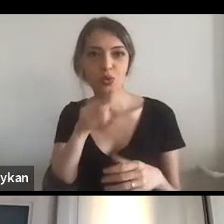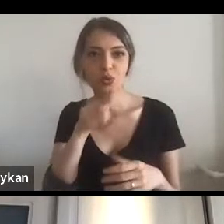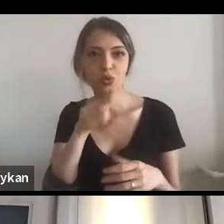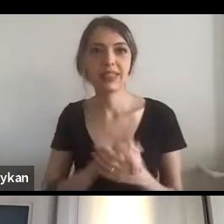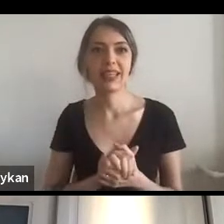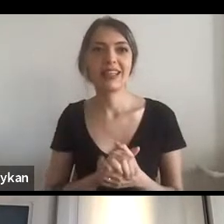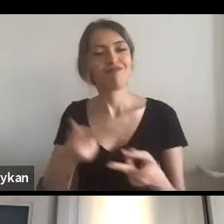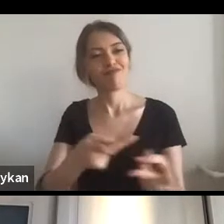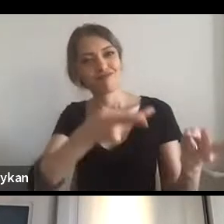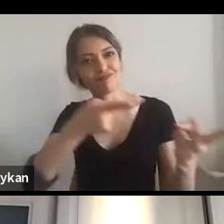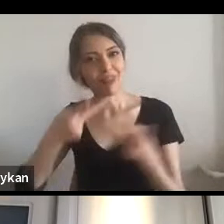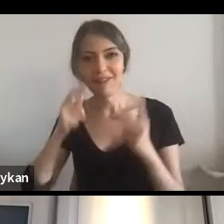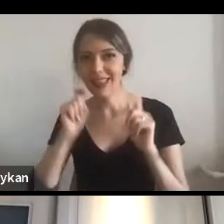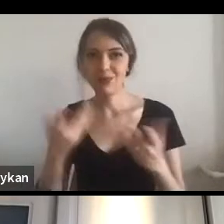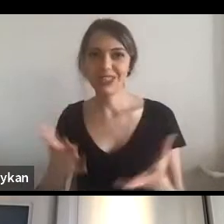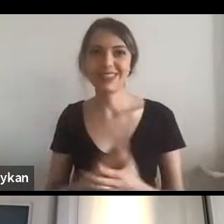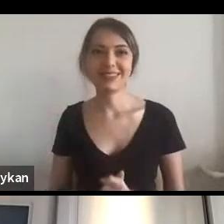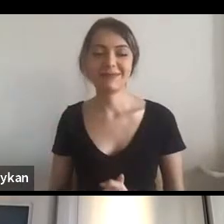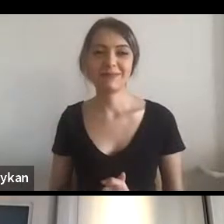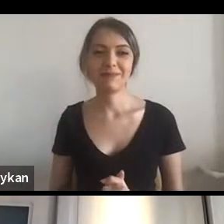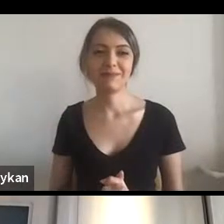davet zaten edeceğiz.